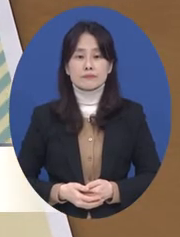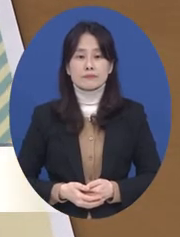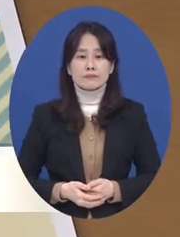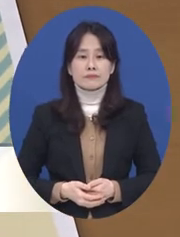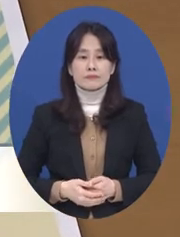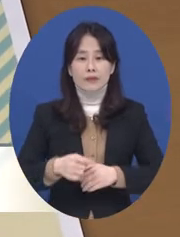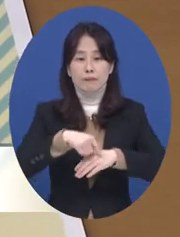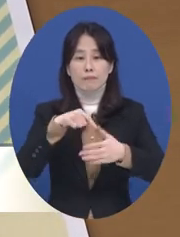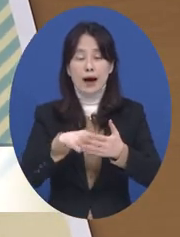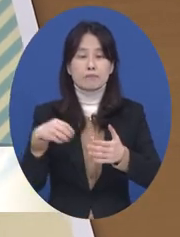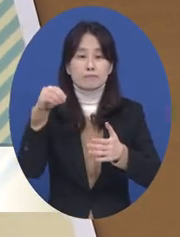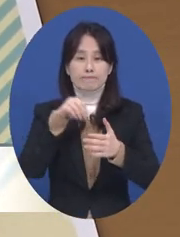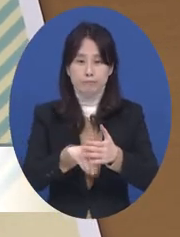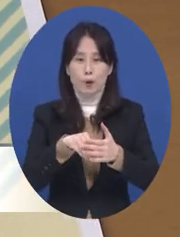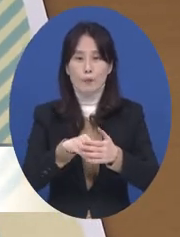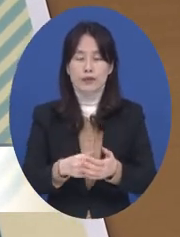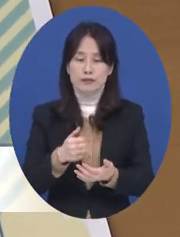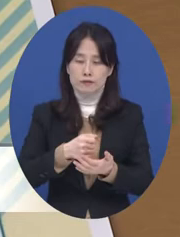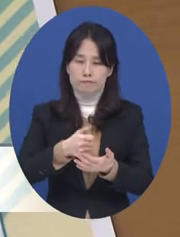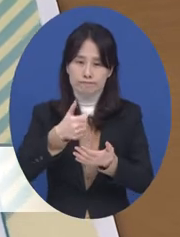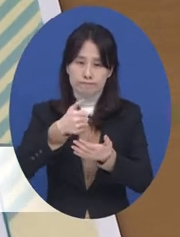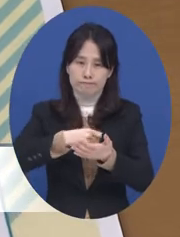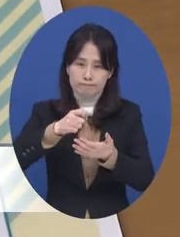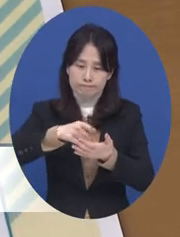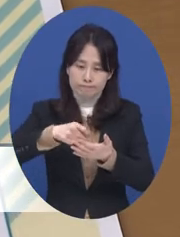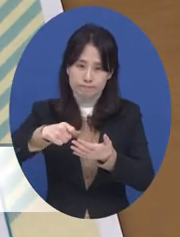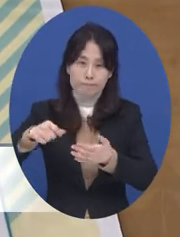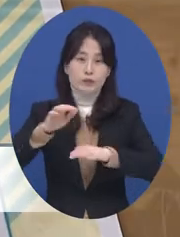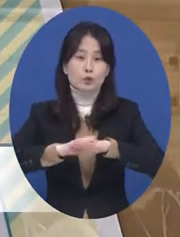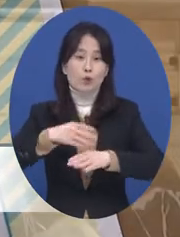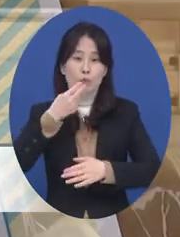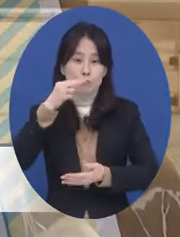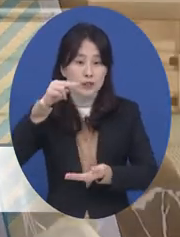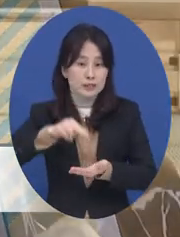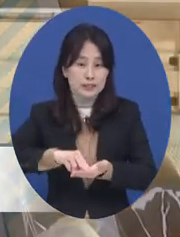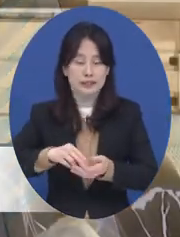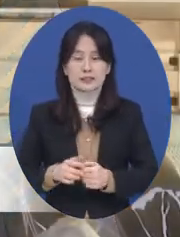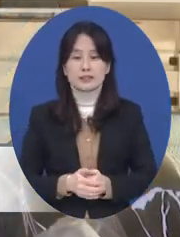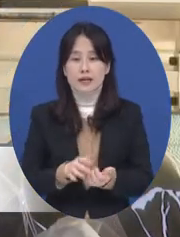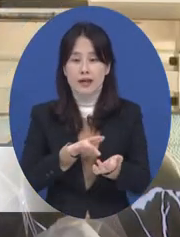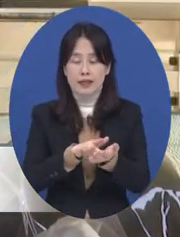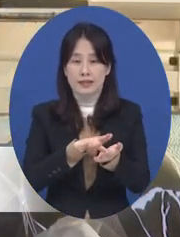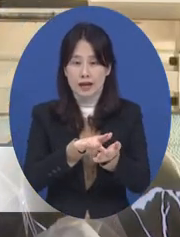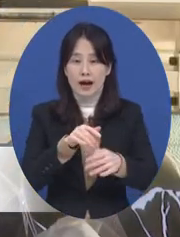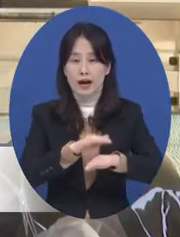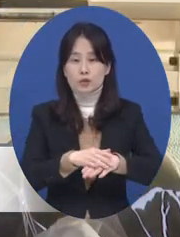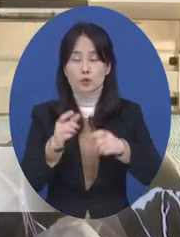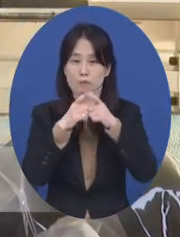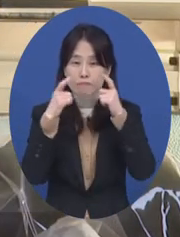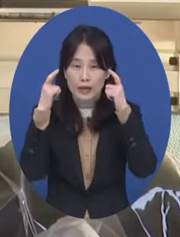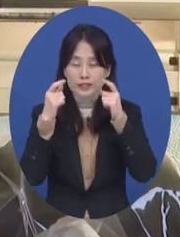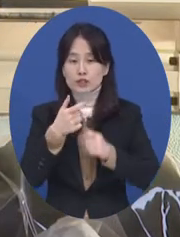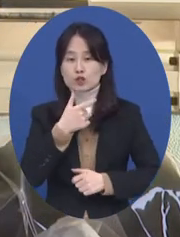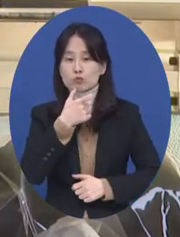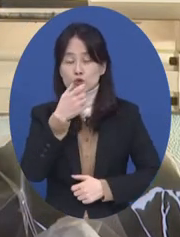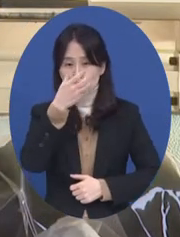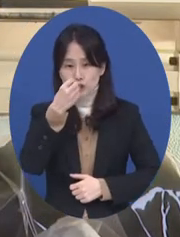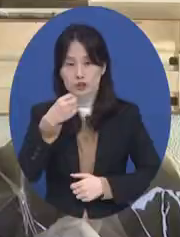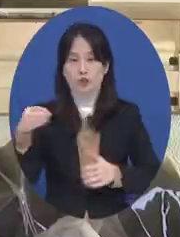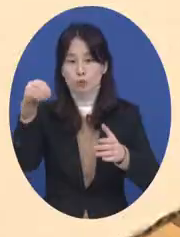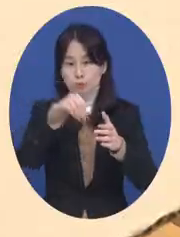마음을 담아 꾹꾹 눌러쓴 상담사의 손편지 손세정 물티슈와 마스크 로 이루어진 방역